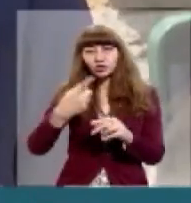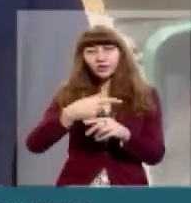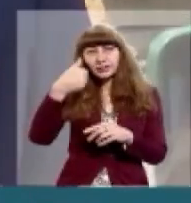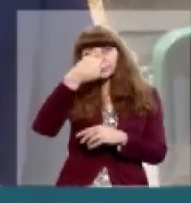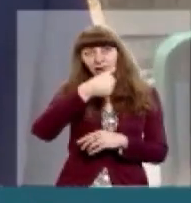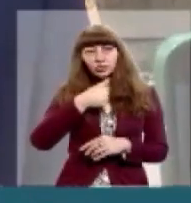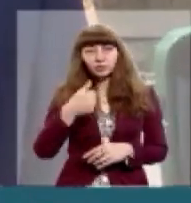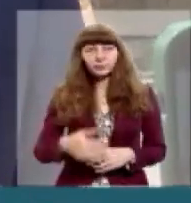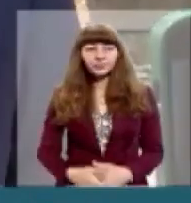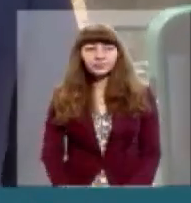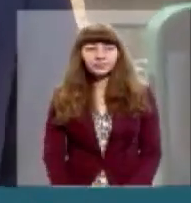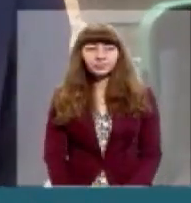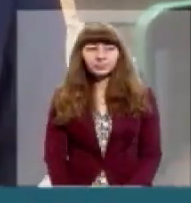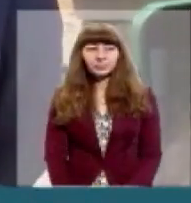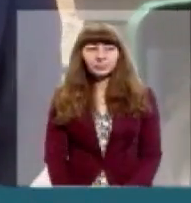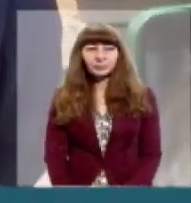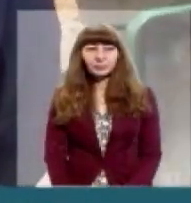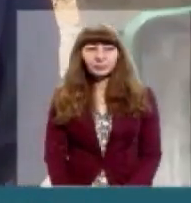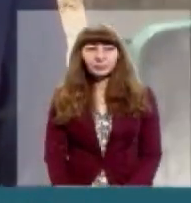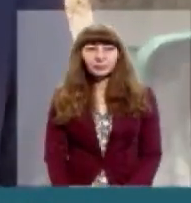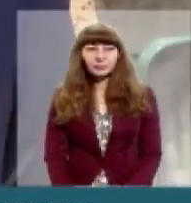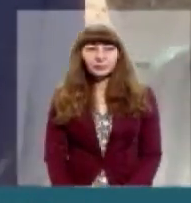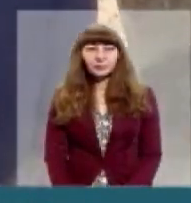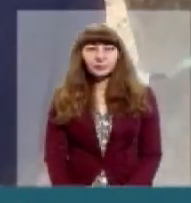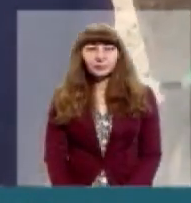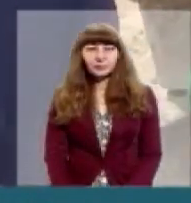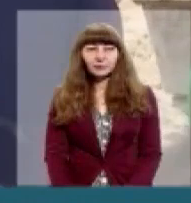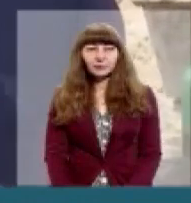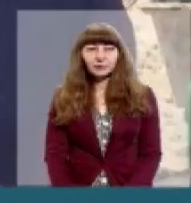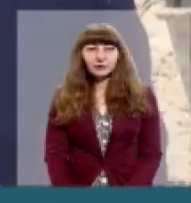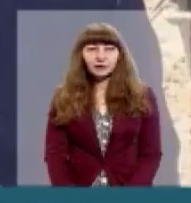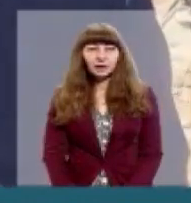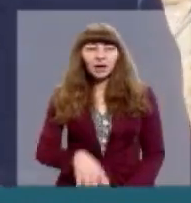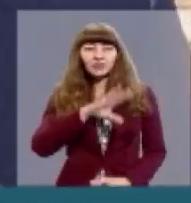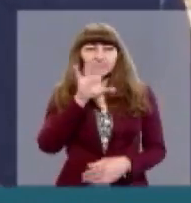қана қала әкімдігі арқылы және де мемлекеттік қадағалау